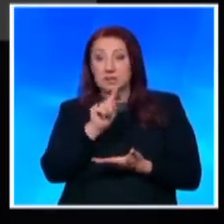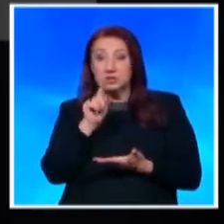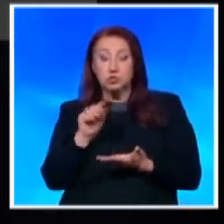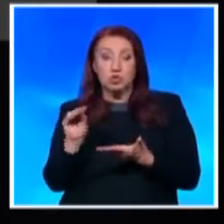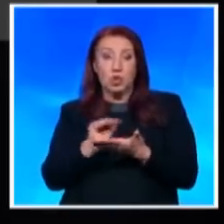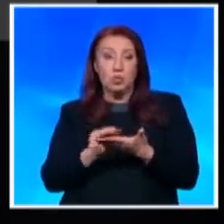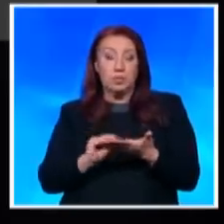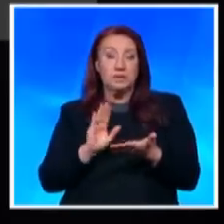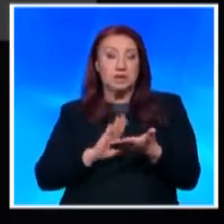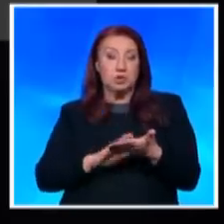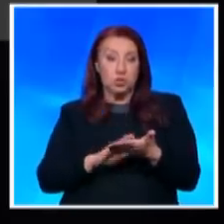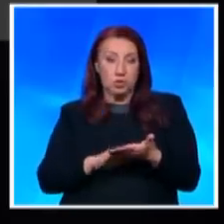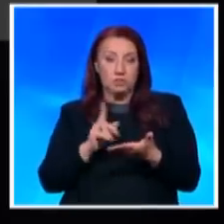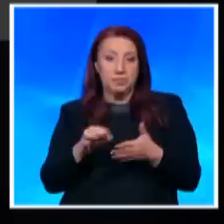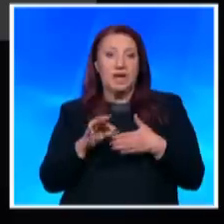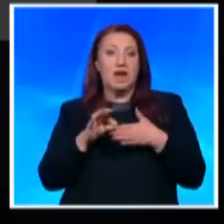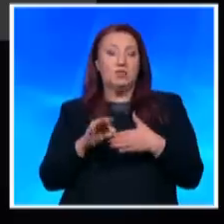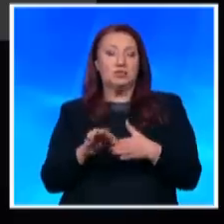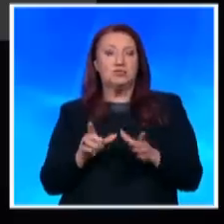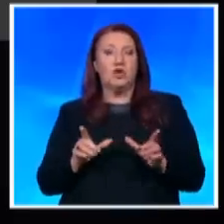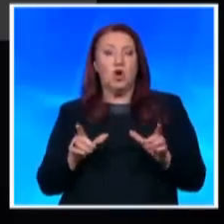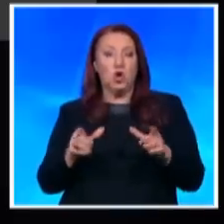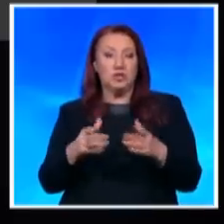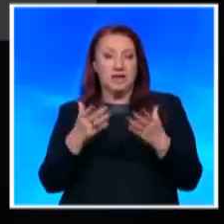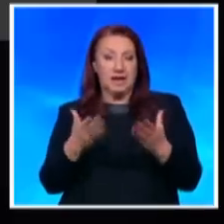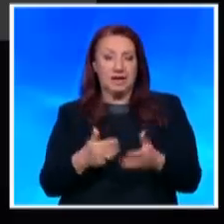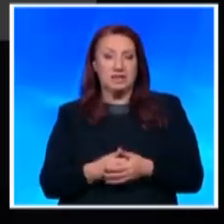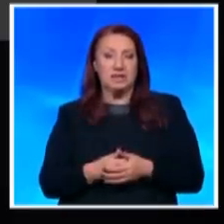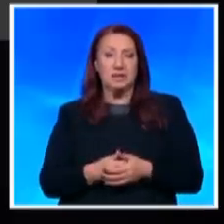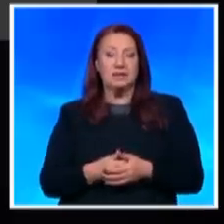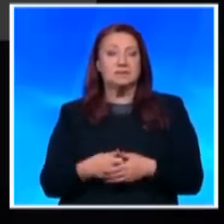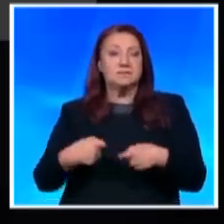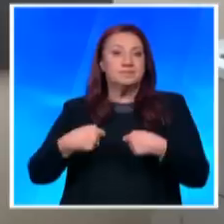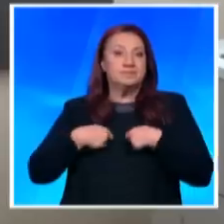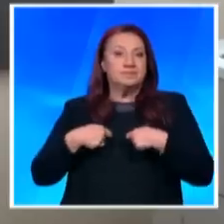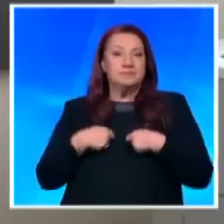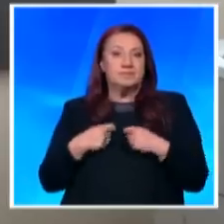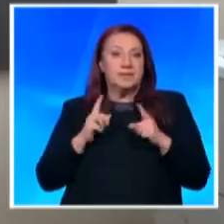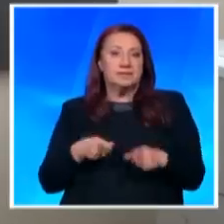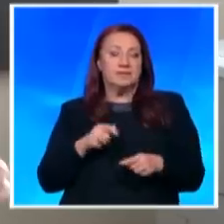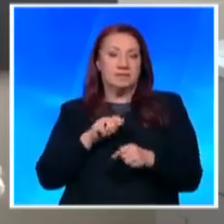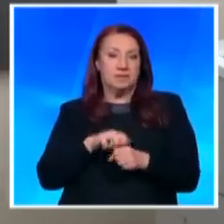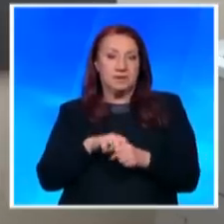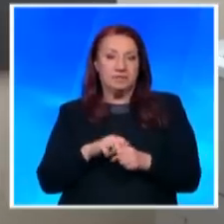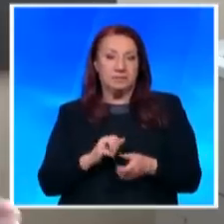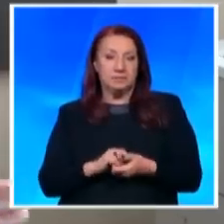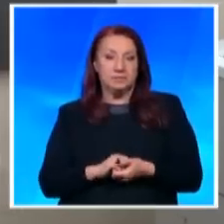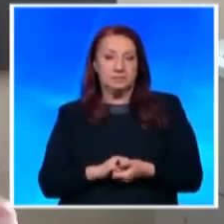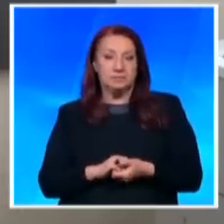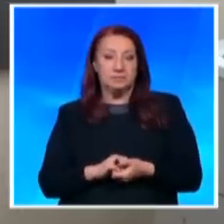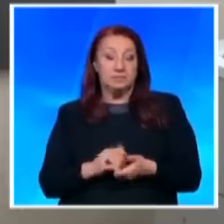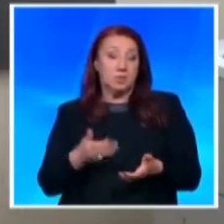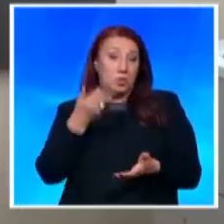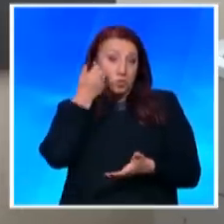съдържание? Ръководството на отделението тогава ни принуждаваше да го правим. Но в края на краищата, нали, прокуратурата